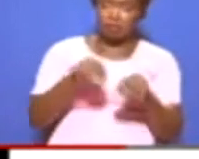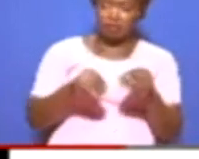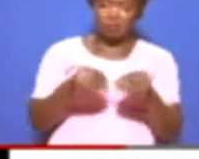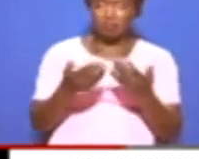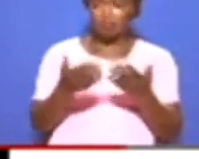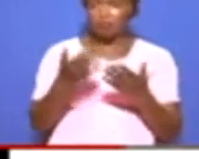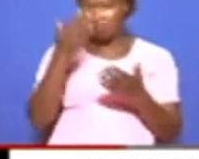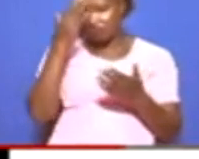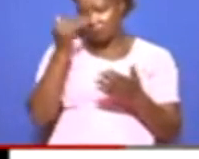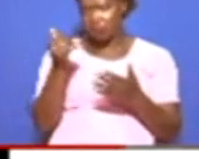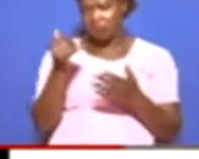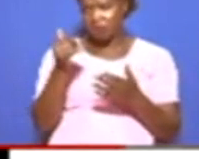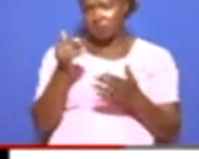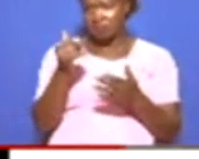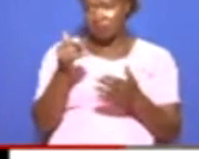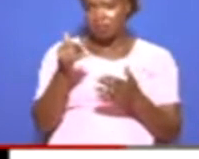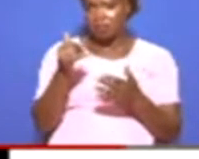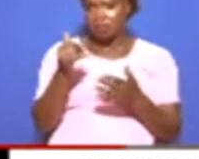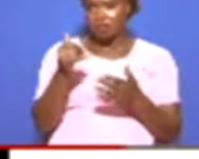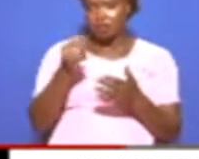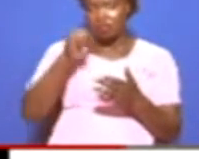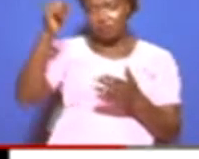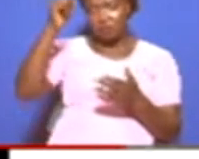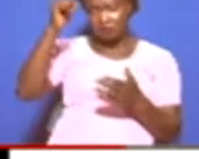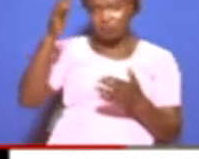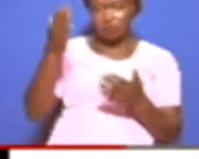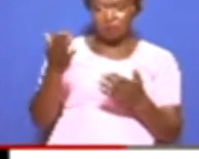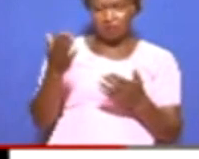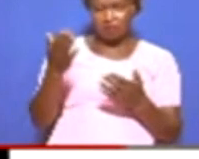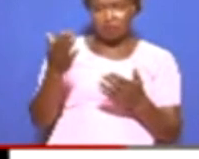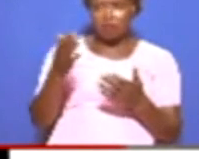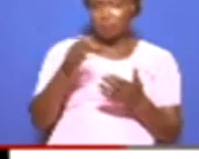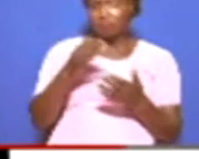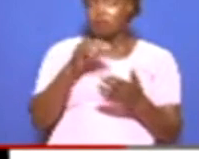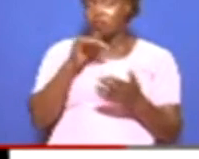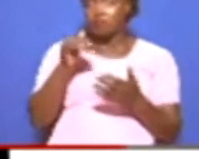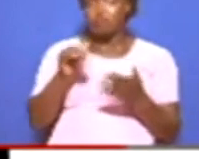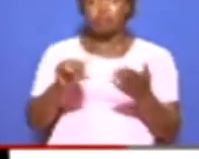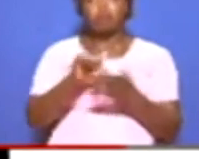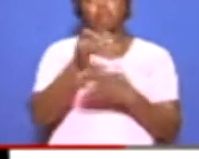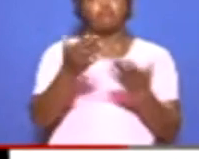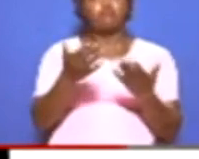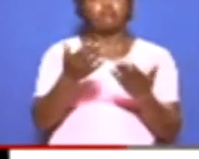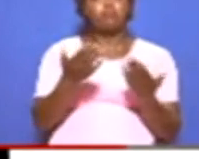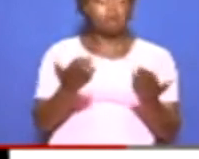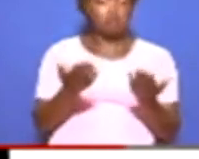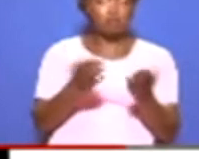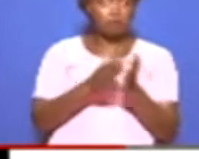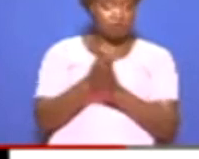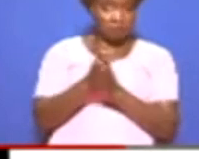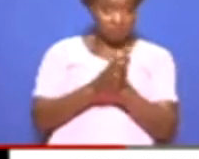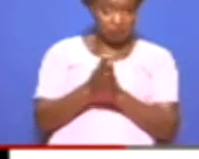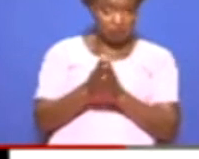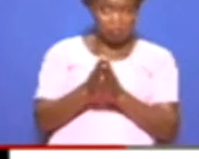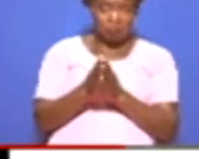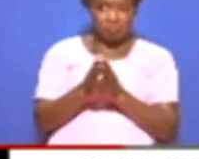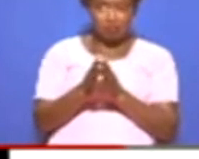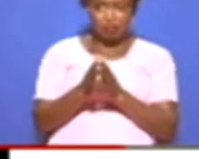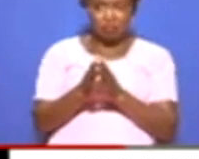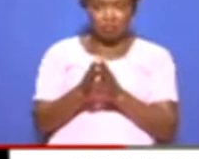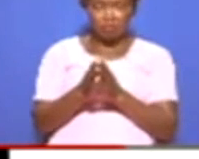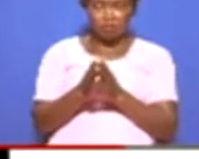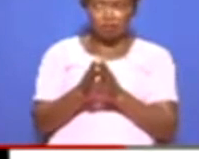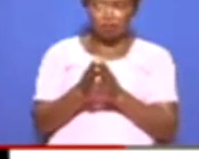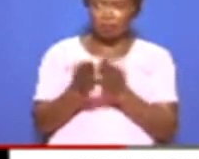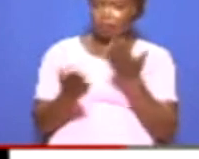nini wanasiasa na sio urubani, ama unapania kutoa balance vipi